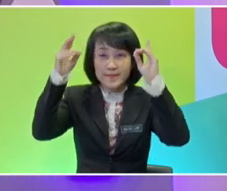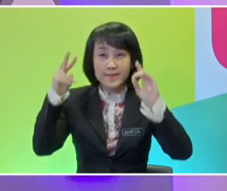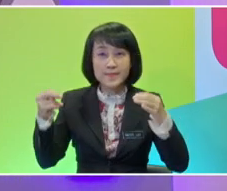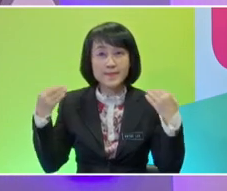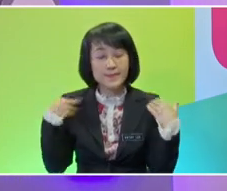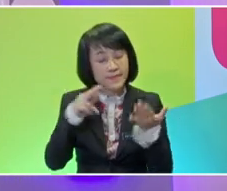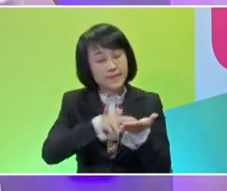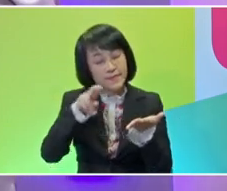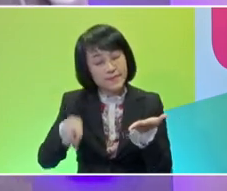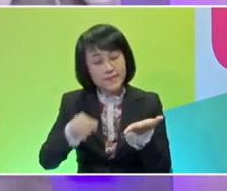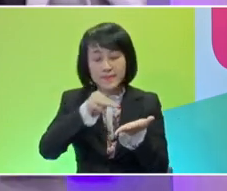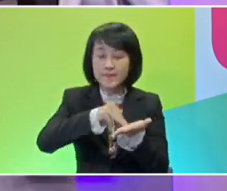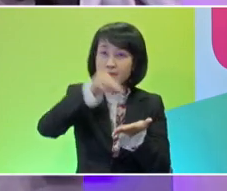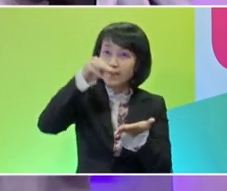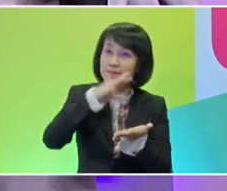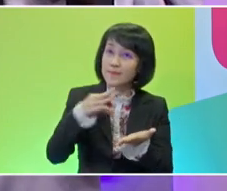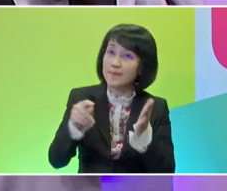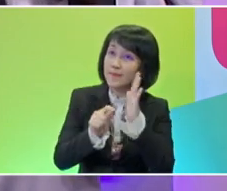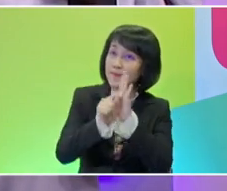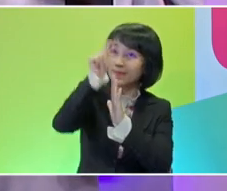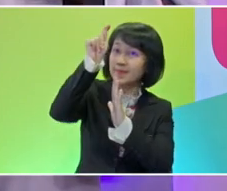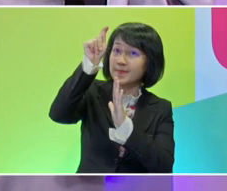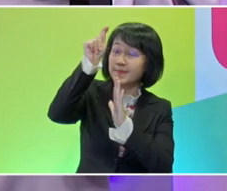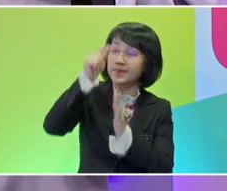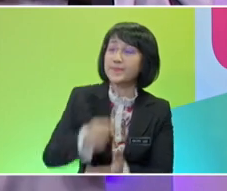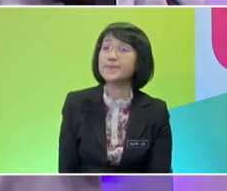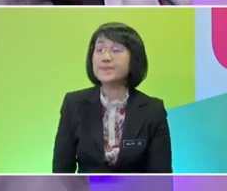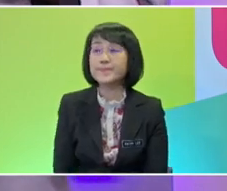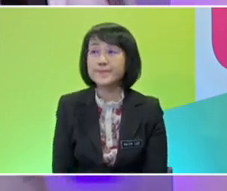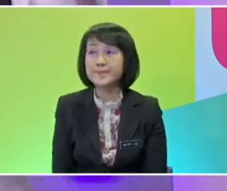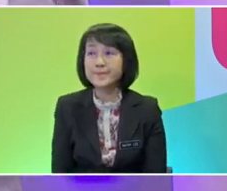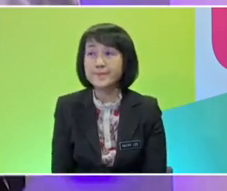menengah dan kita ada pendidikan tinggi baik